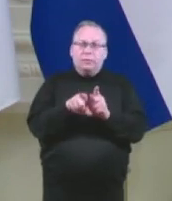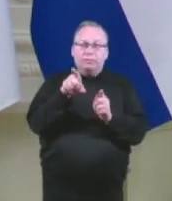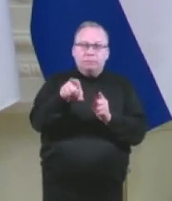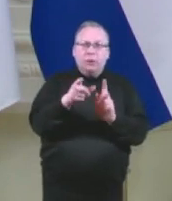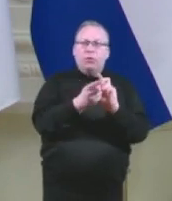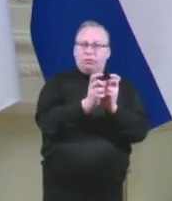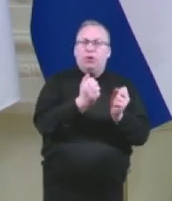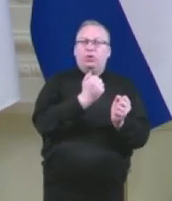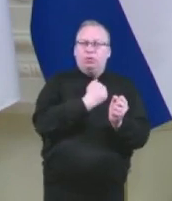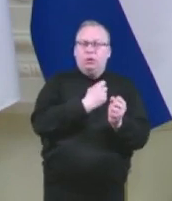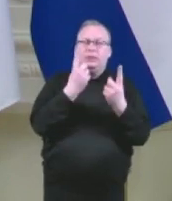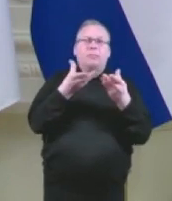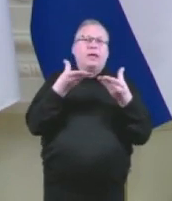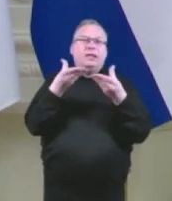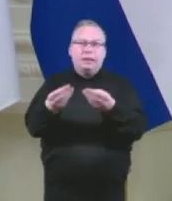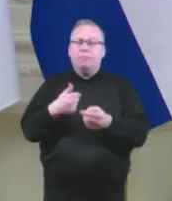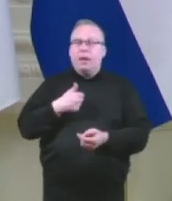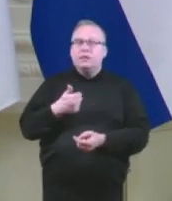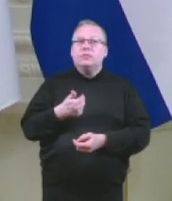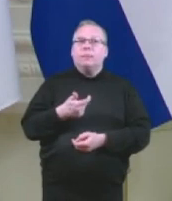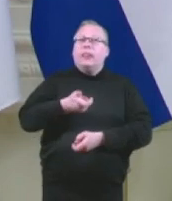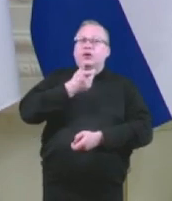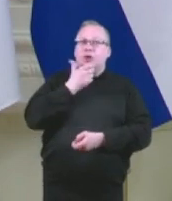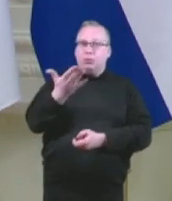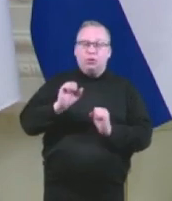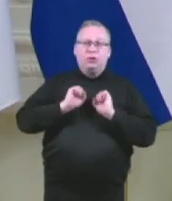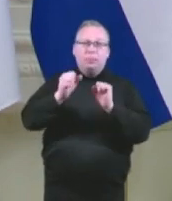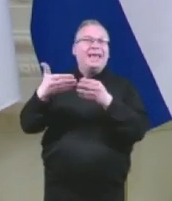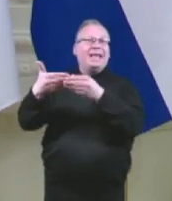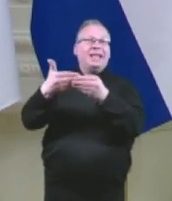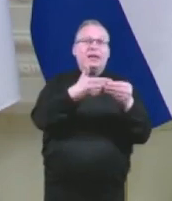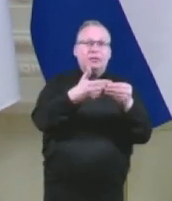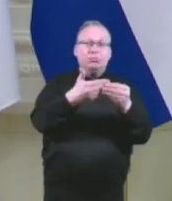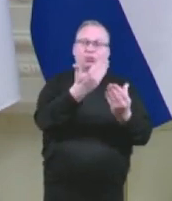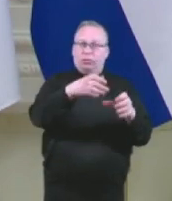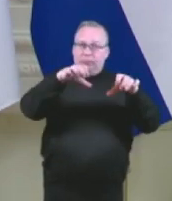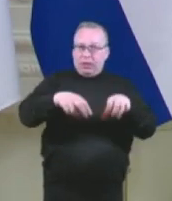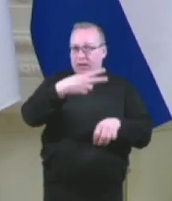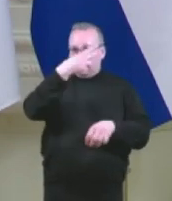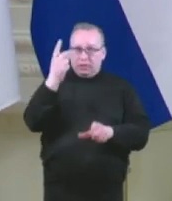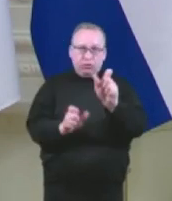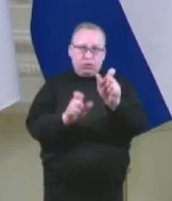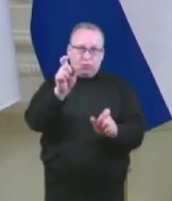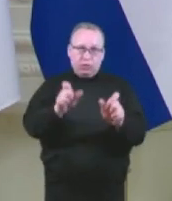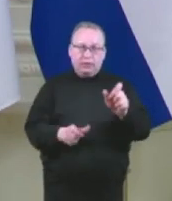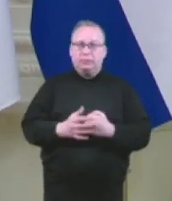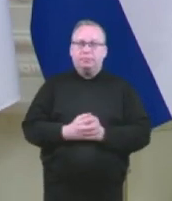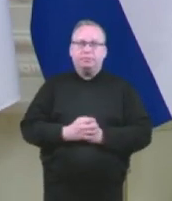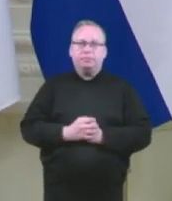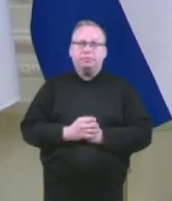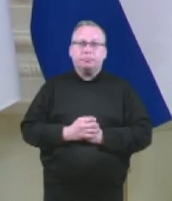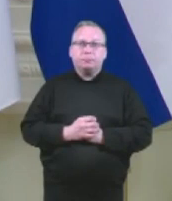tautiečiams. Mes žavimės jūsų ryštų ir lyderystę, kurią parodė jūsų valdžia ir Lietuvos žmonės.